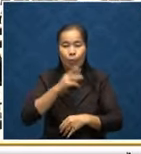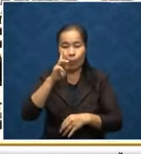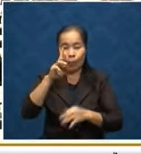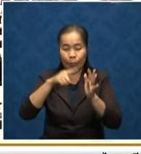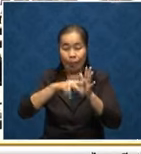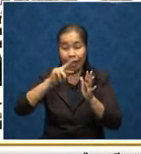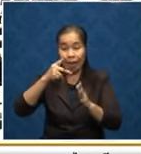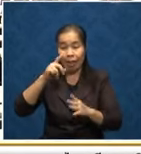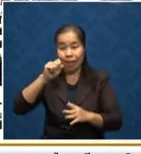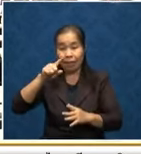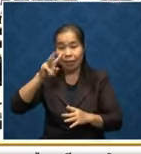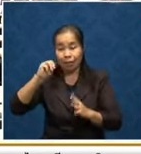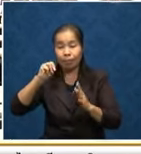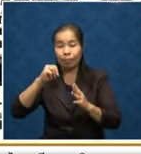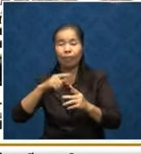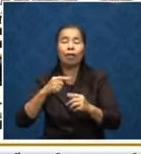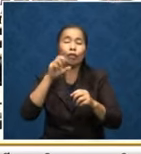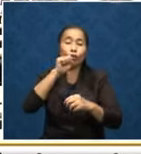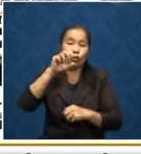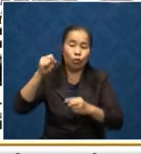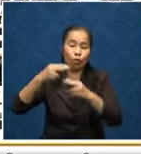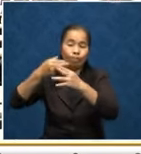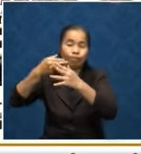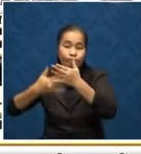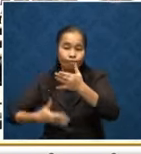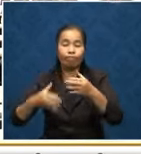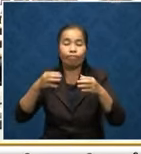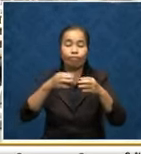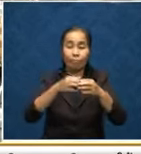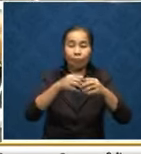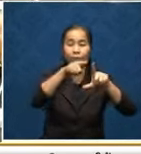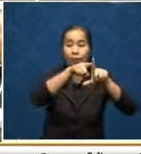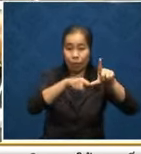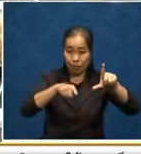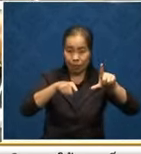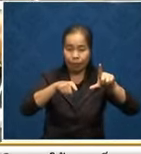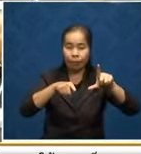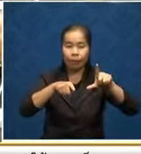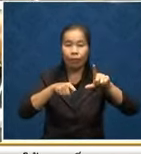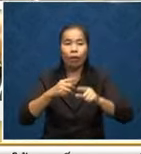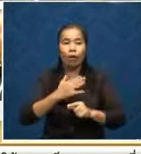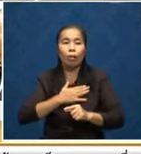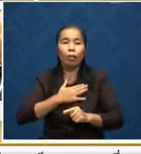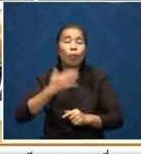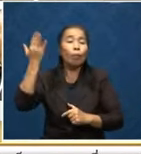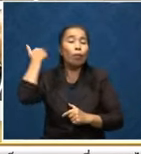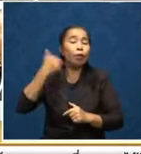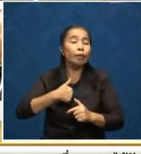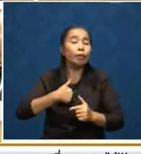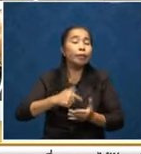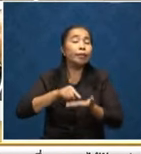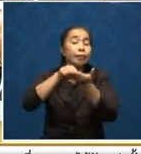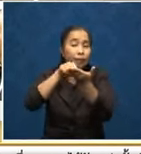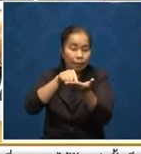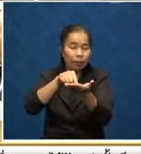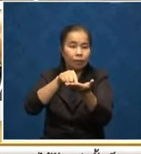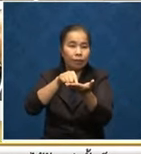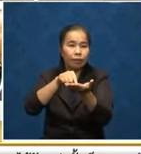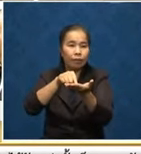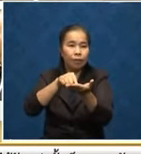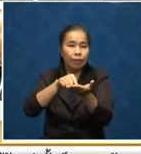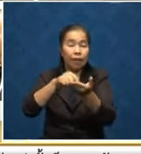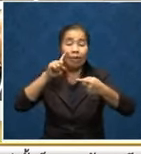มาชิกสภาผู้แทนราษฎรบัญชีรายชื่อพรรคก้าวไกลนะครับก็ต้องเรียนท่านประธานอย่างนี้ครับเดิมทีผมเสนอไปนะครับประ